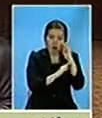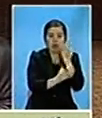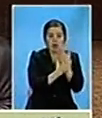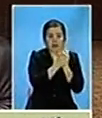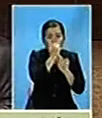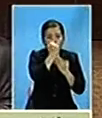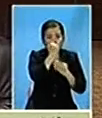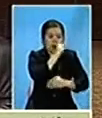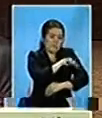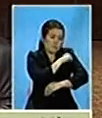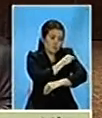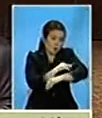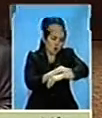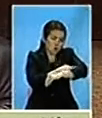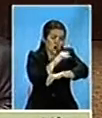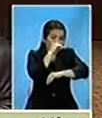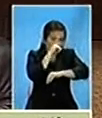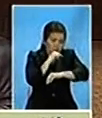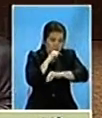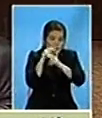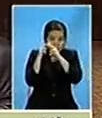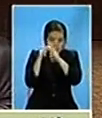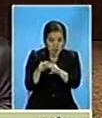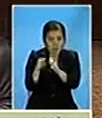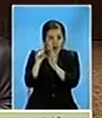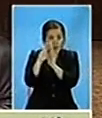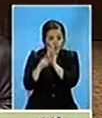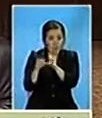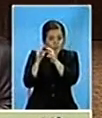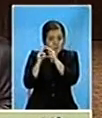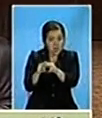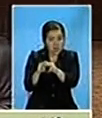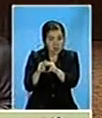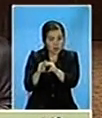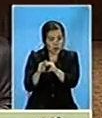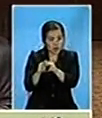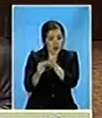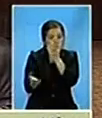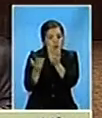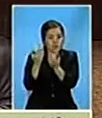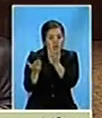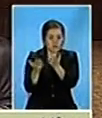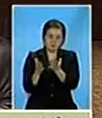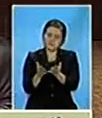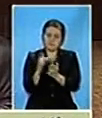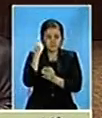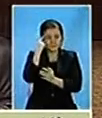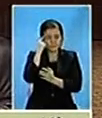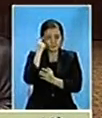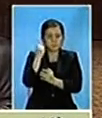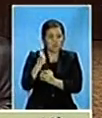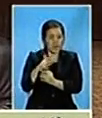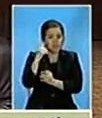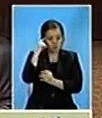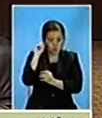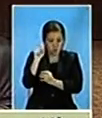ไทยไปกำหนดกฎเกณฑ์กติกาต่างๆเหล่านี้ขึ้นเมื่อไหร่นั้นผมคิดว่านี่เป็นความจำเป็นเร่งด่ว